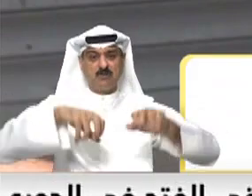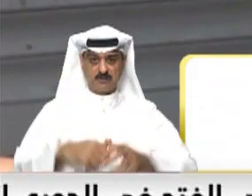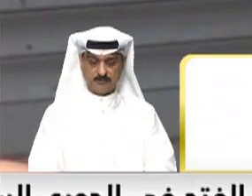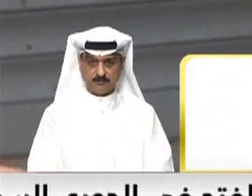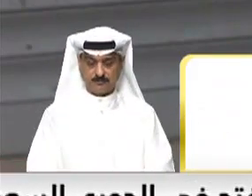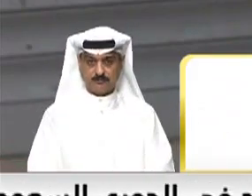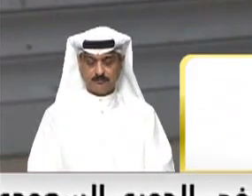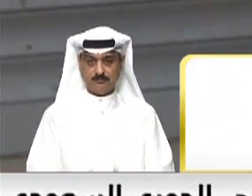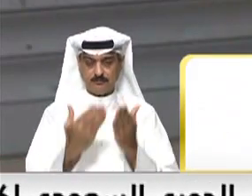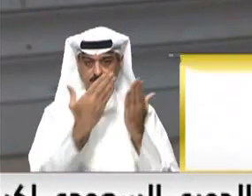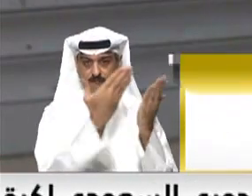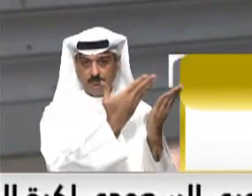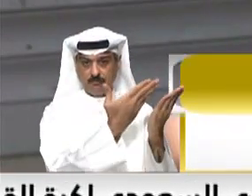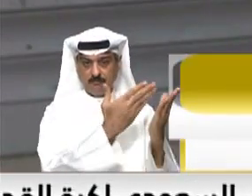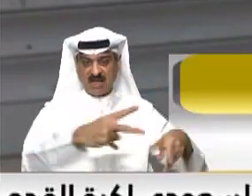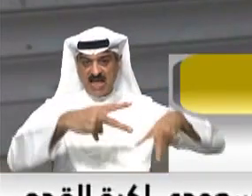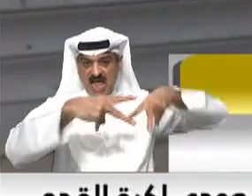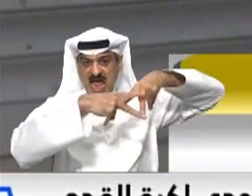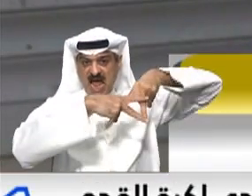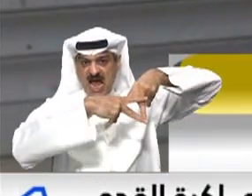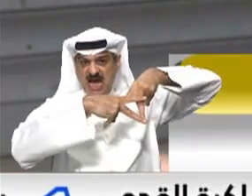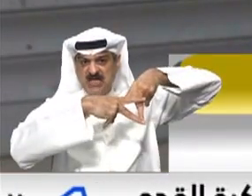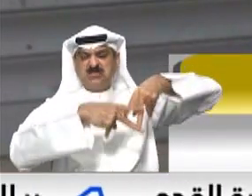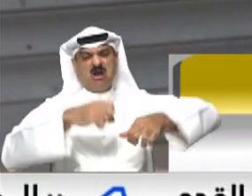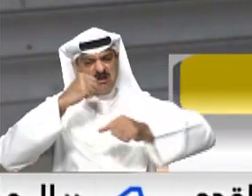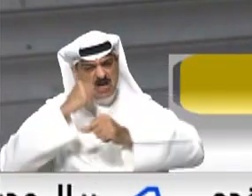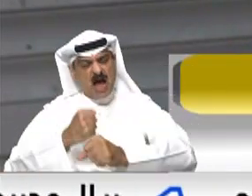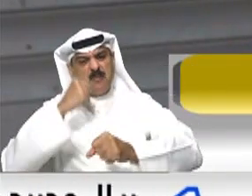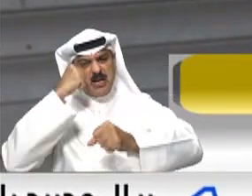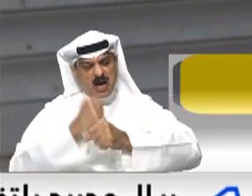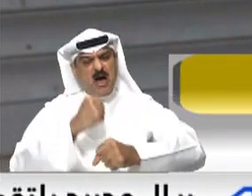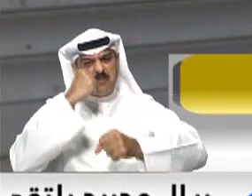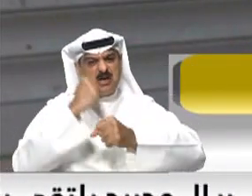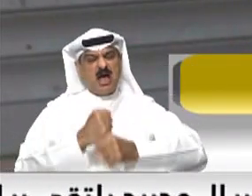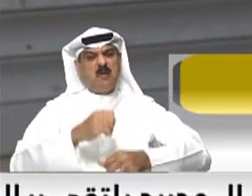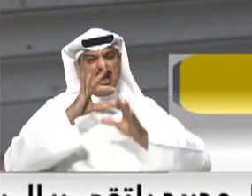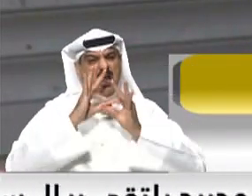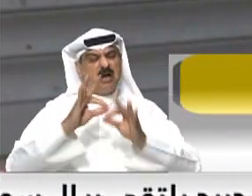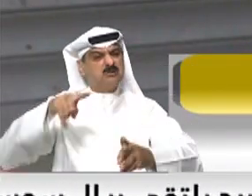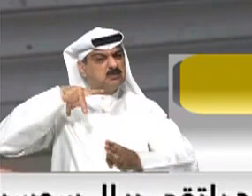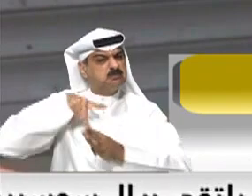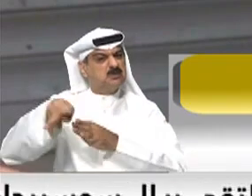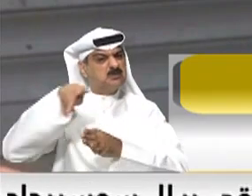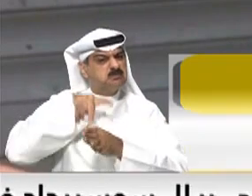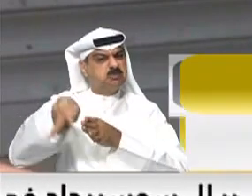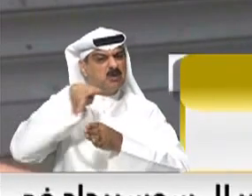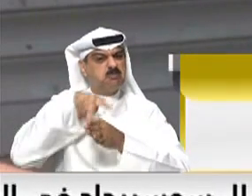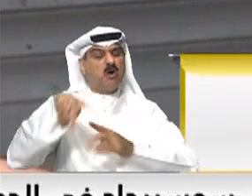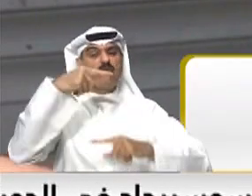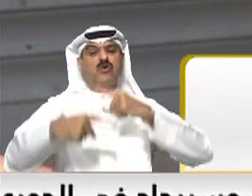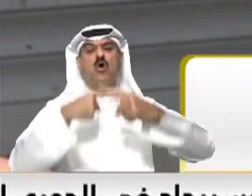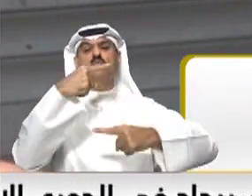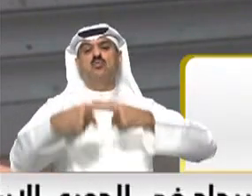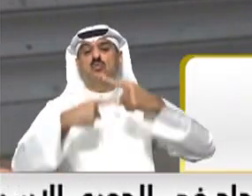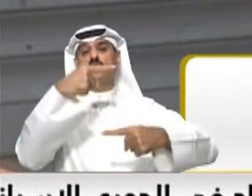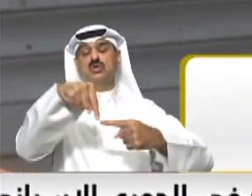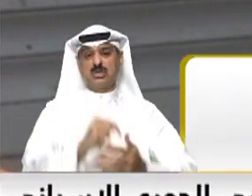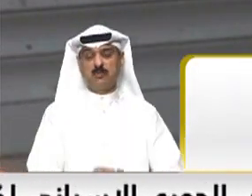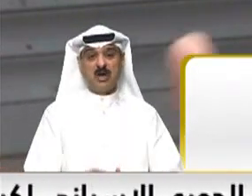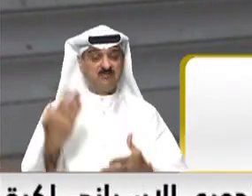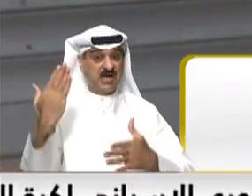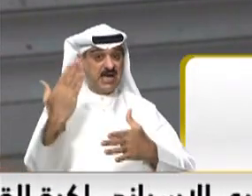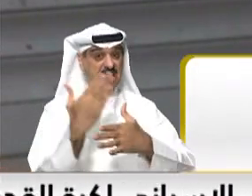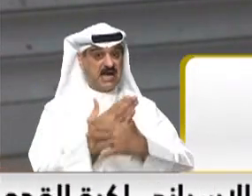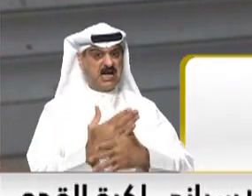الاحتلال الإسرائيلي في الضفة الغربية يعمل بكل جهده على أن لا تنفجر الأوضاع في الضفة الغربية، ويعتقد أنه من خلال القبضة